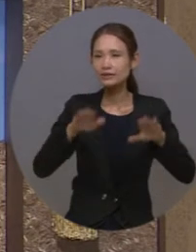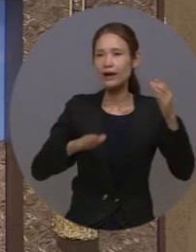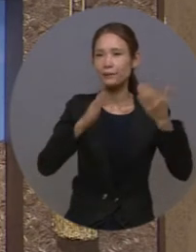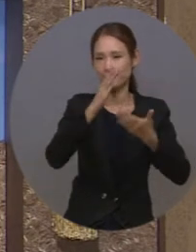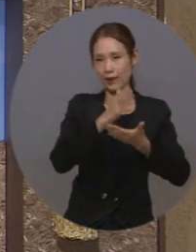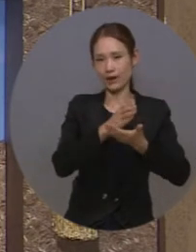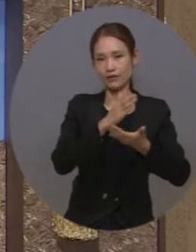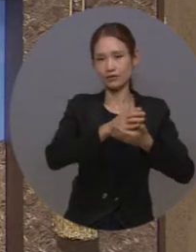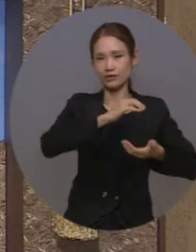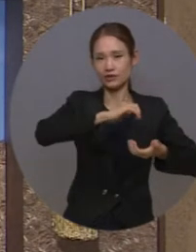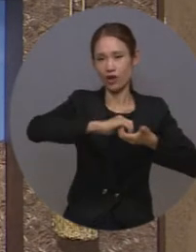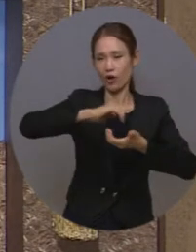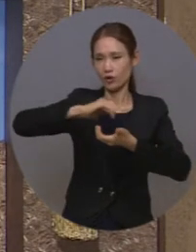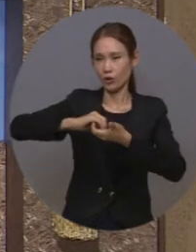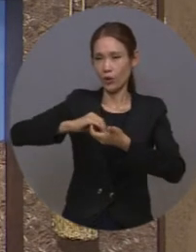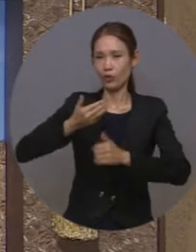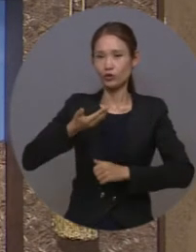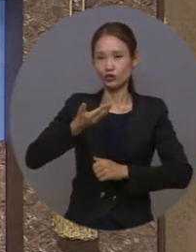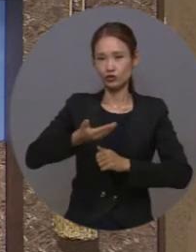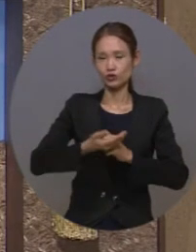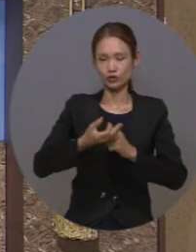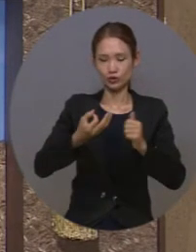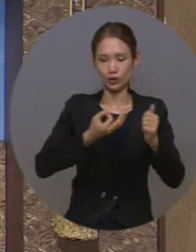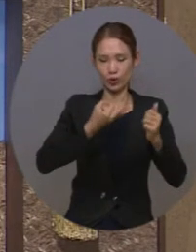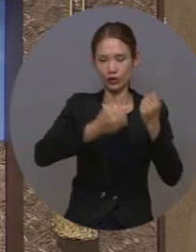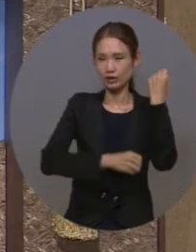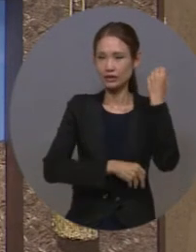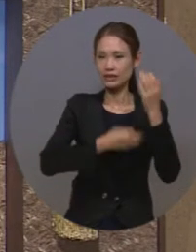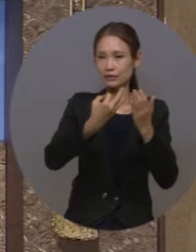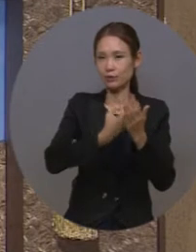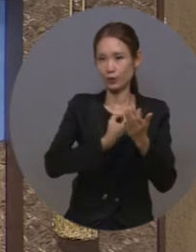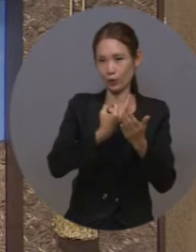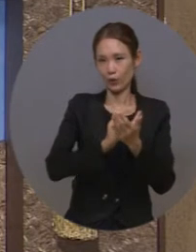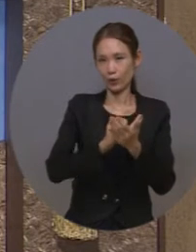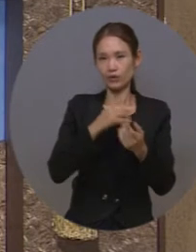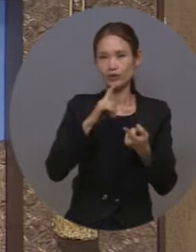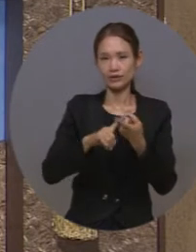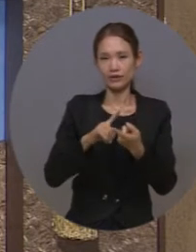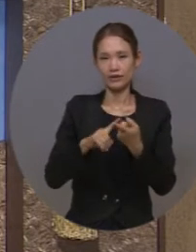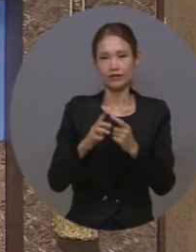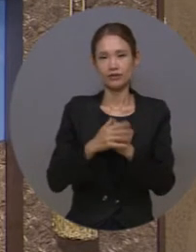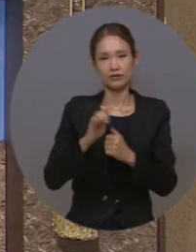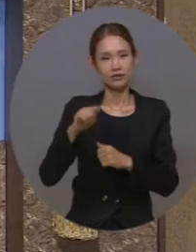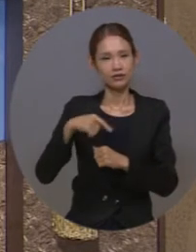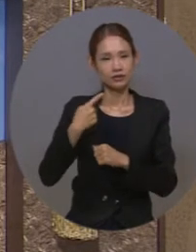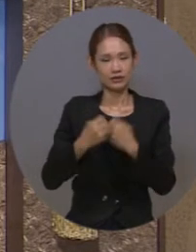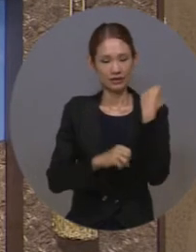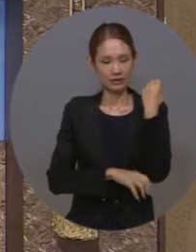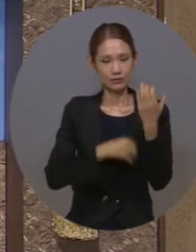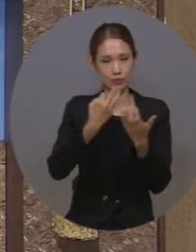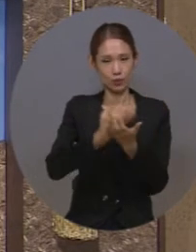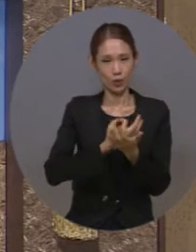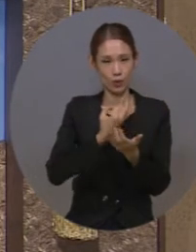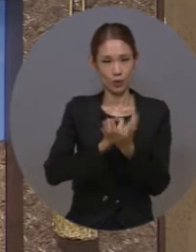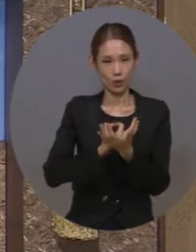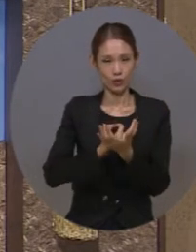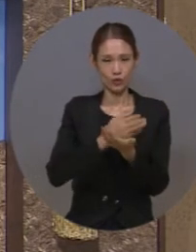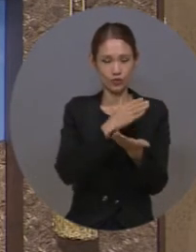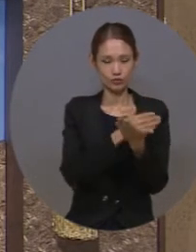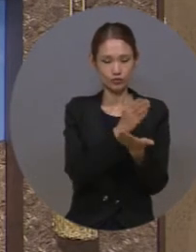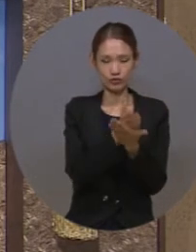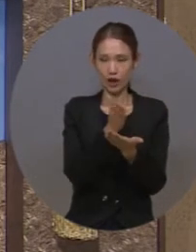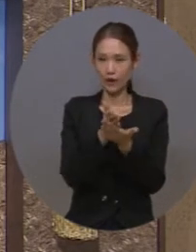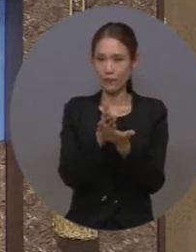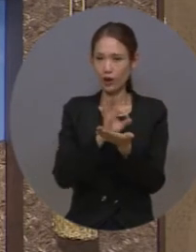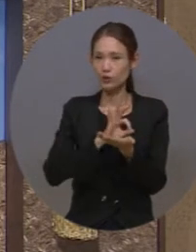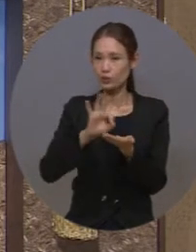정기적으로 예. 주는 소득을 기본소득이라고 하고 네. 그다음에 이제 그 기본소득을 통해서 이제 분야별 소득이 또 있습니다.